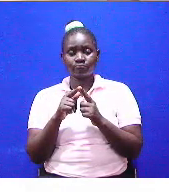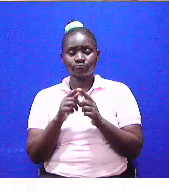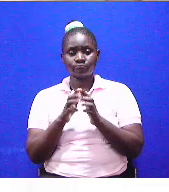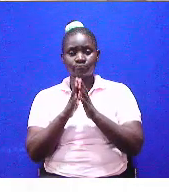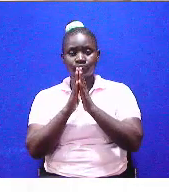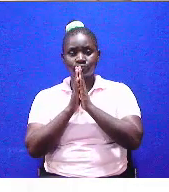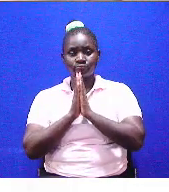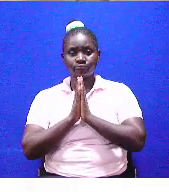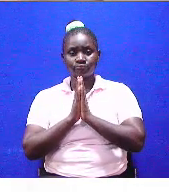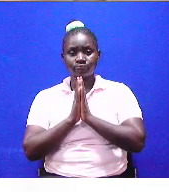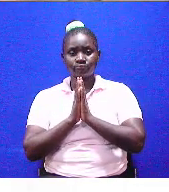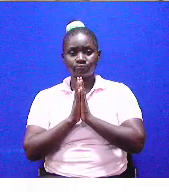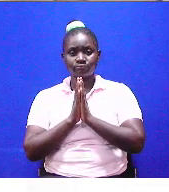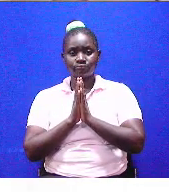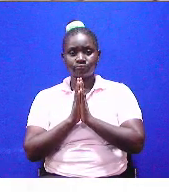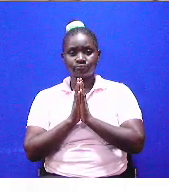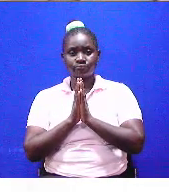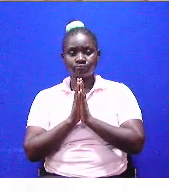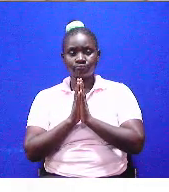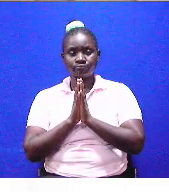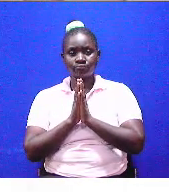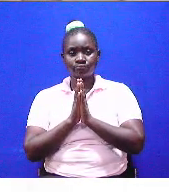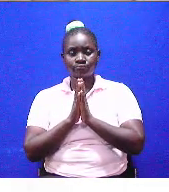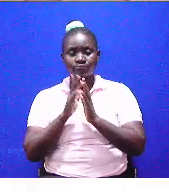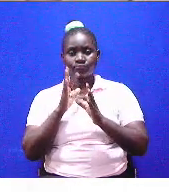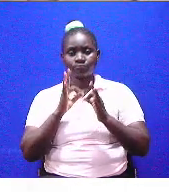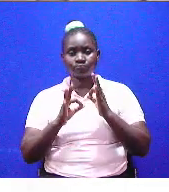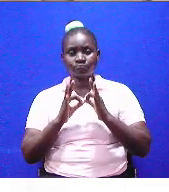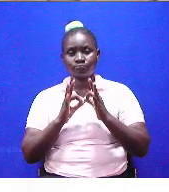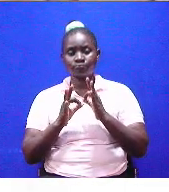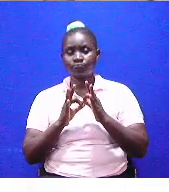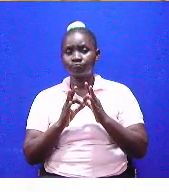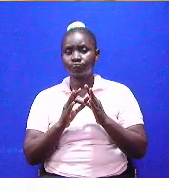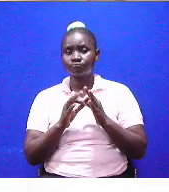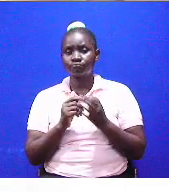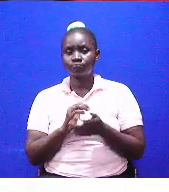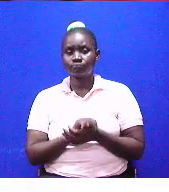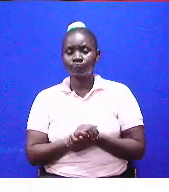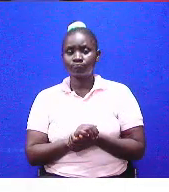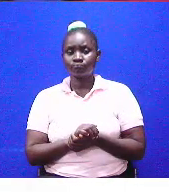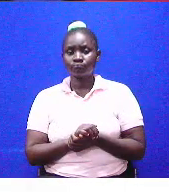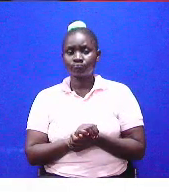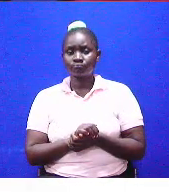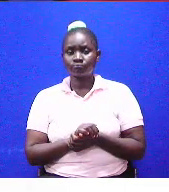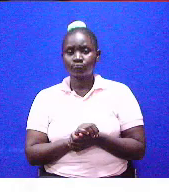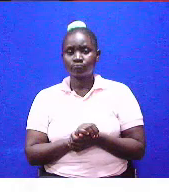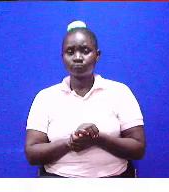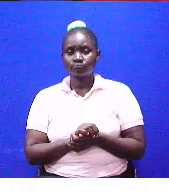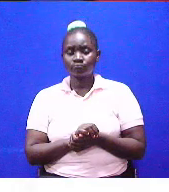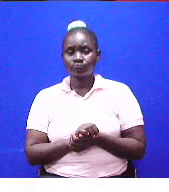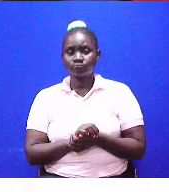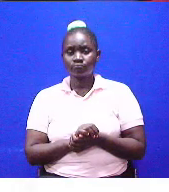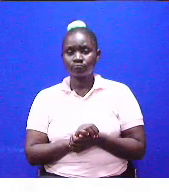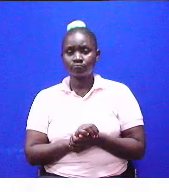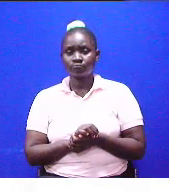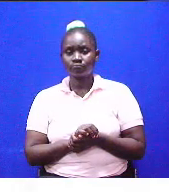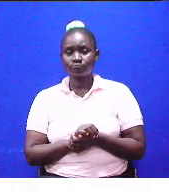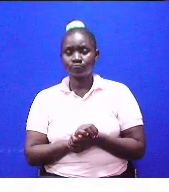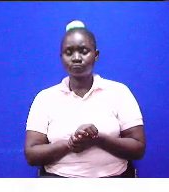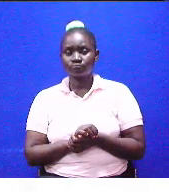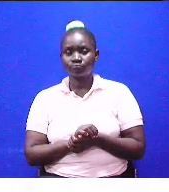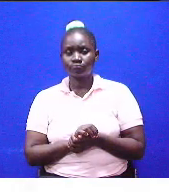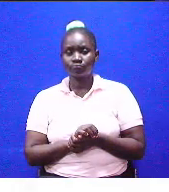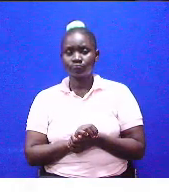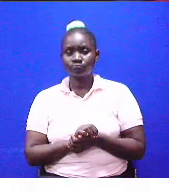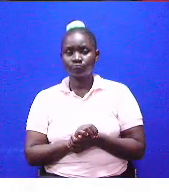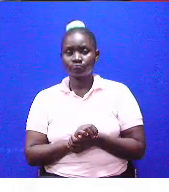kufanya kujenga makanisa. Kama vile kitabu cha Agai kinasema, pandeni mlimani, ukalete miti,